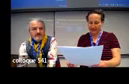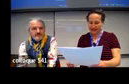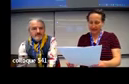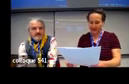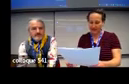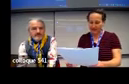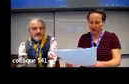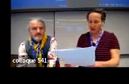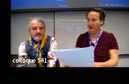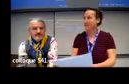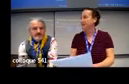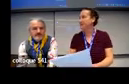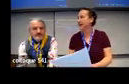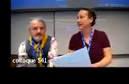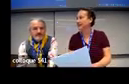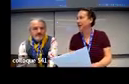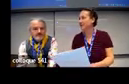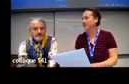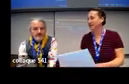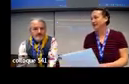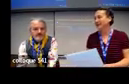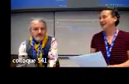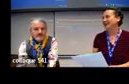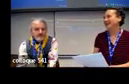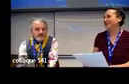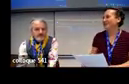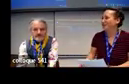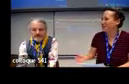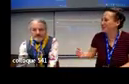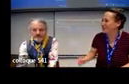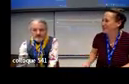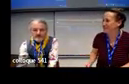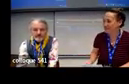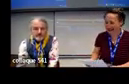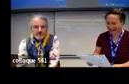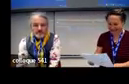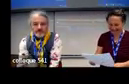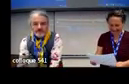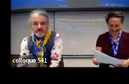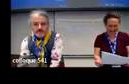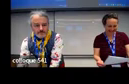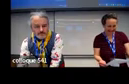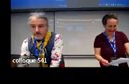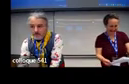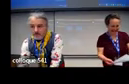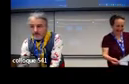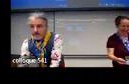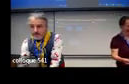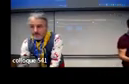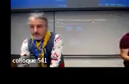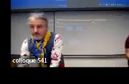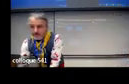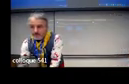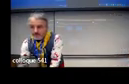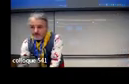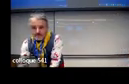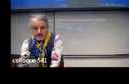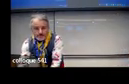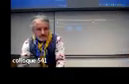l'apprentissage d'Excel dans le secteur de l'administration. Alors, on vous cède la place.